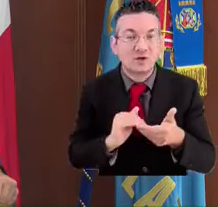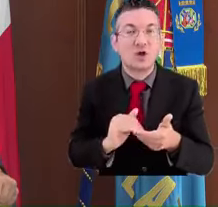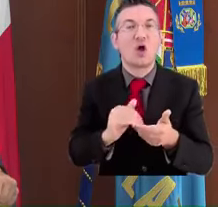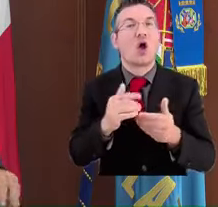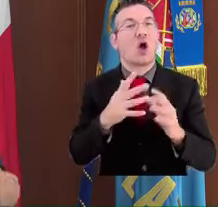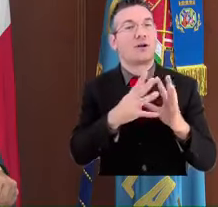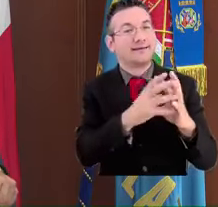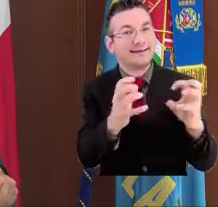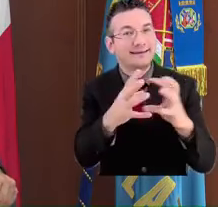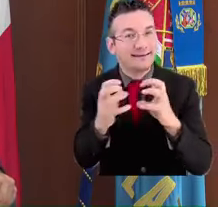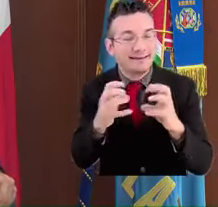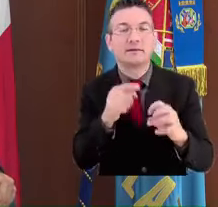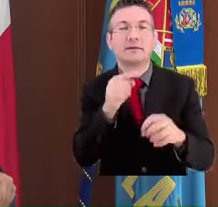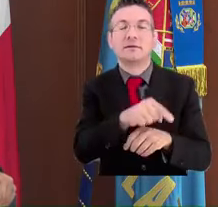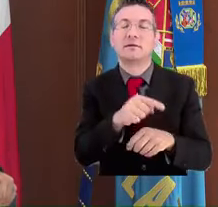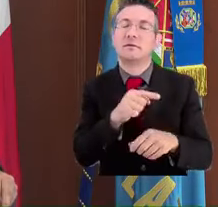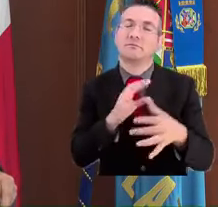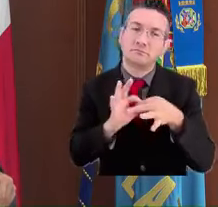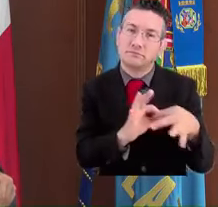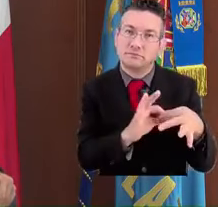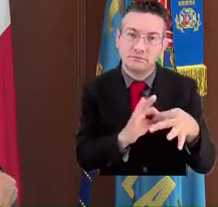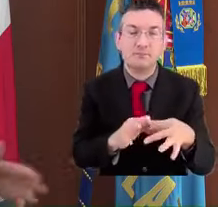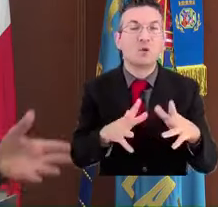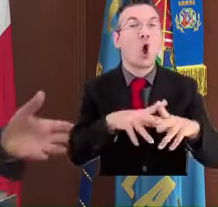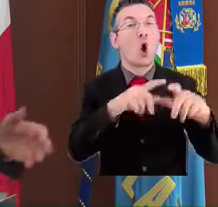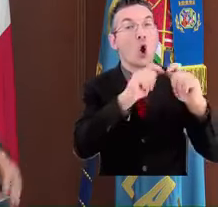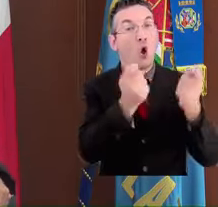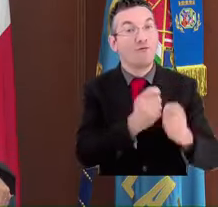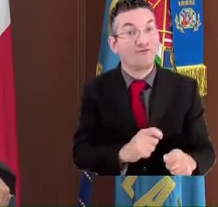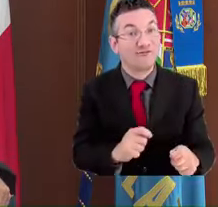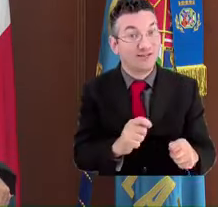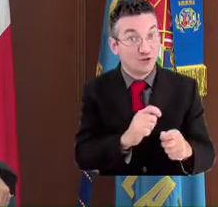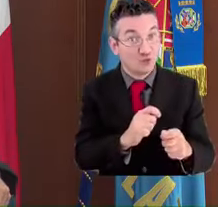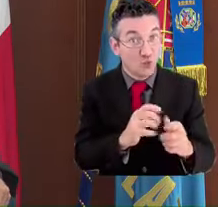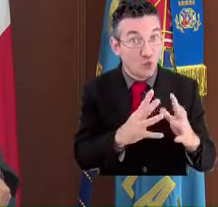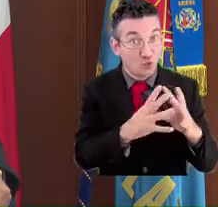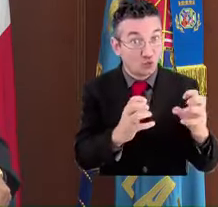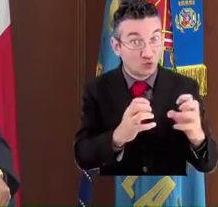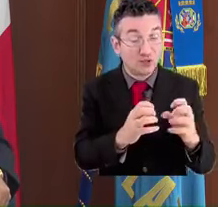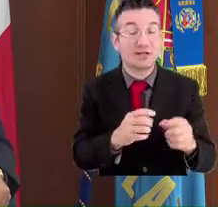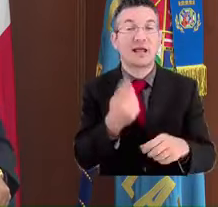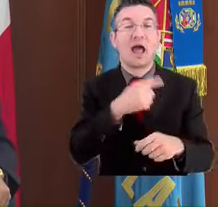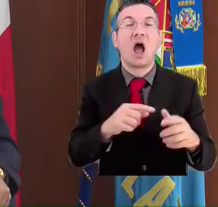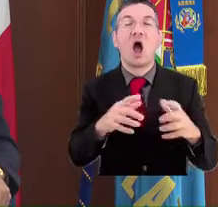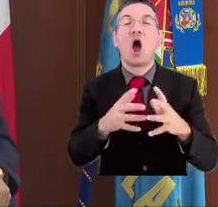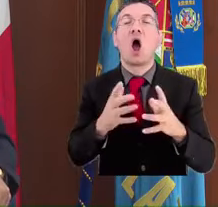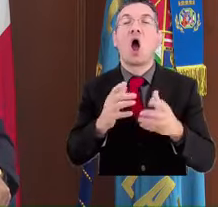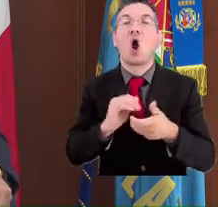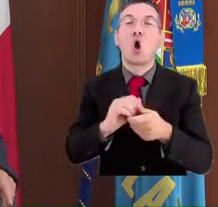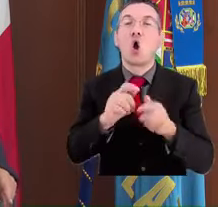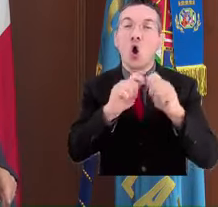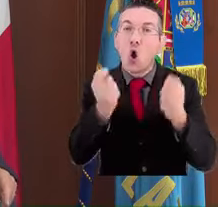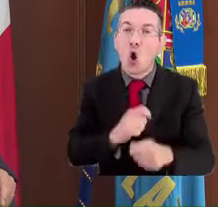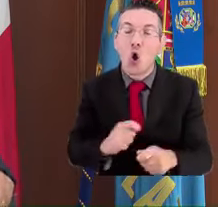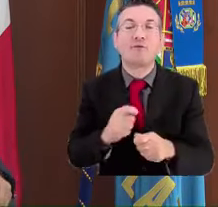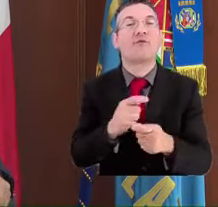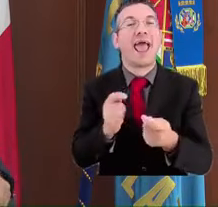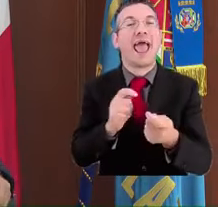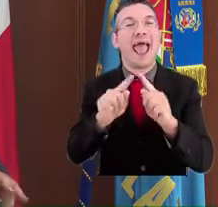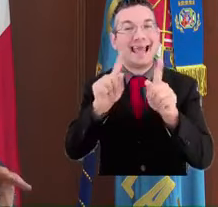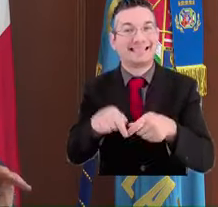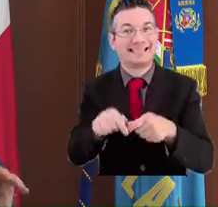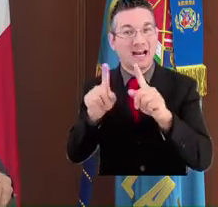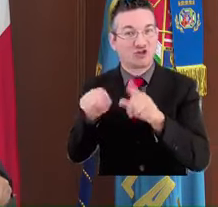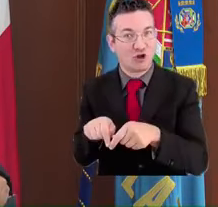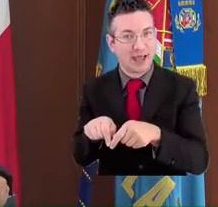va il mio profondo ringraziamento a confindustria confesercenti che intel ente bilaterale turismo ne sono parte per aver dato la possibilità di